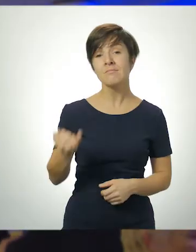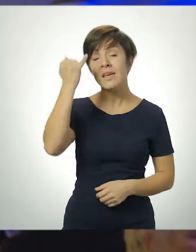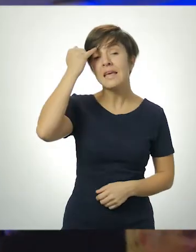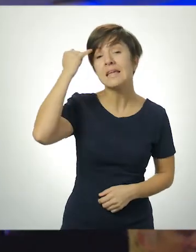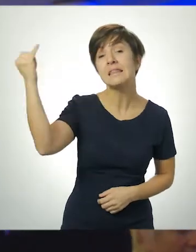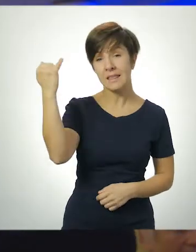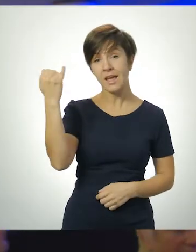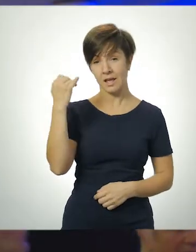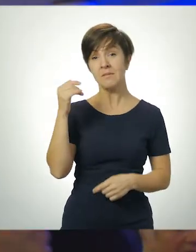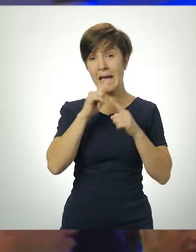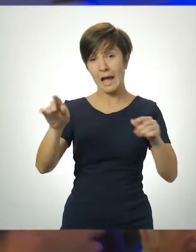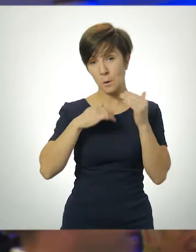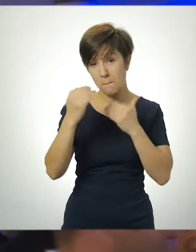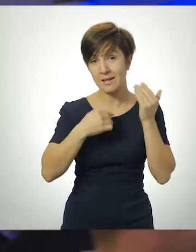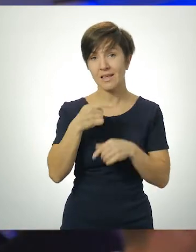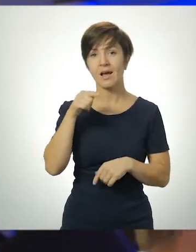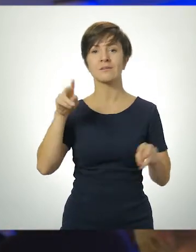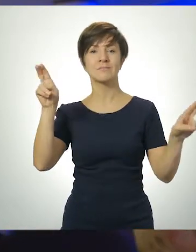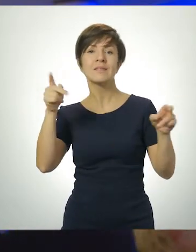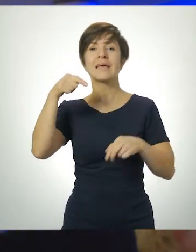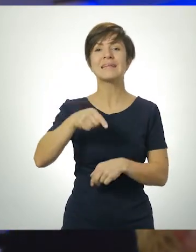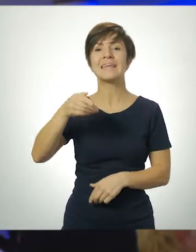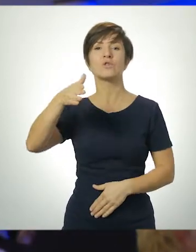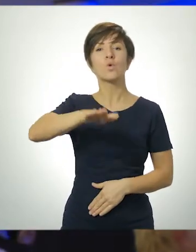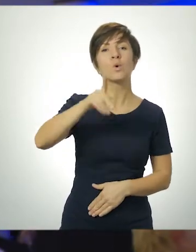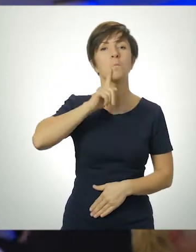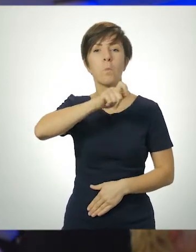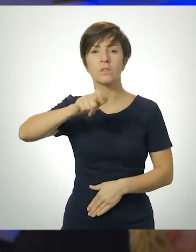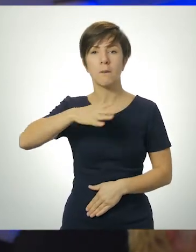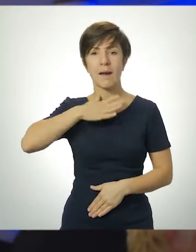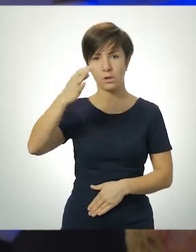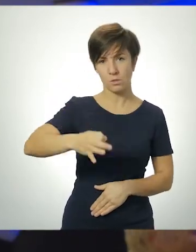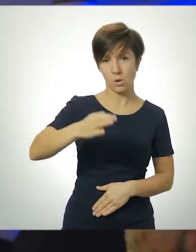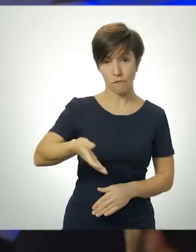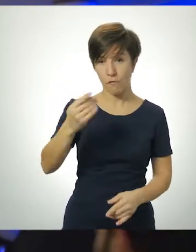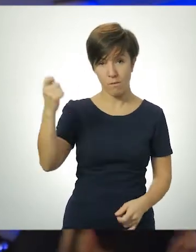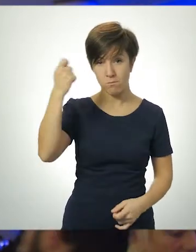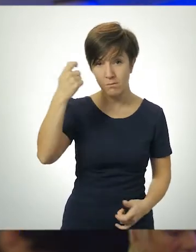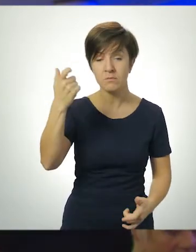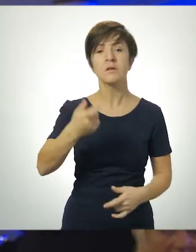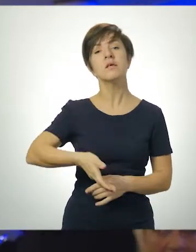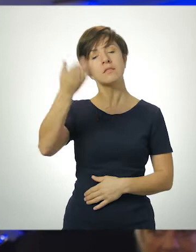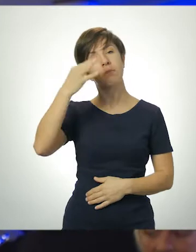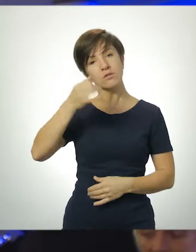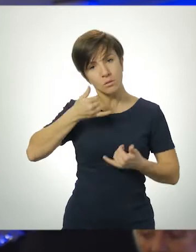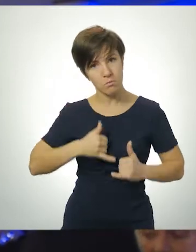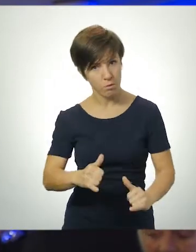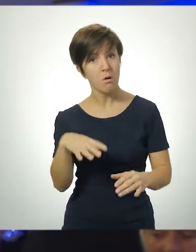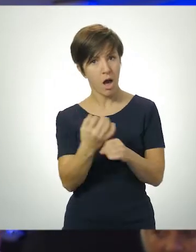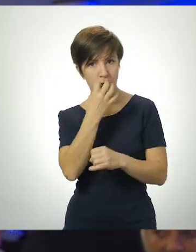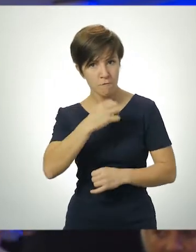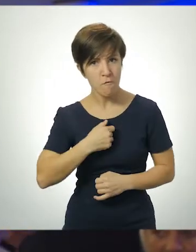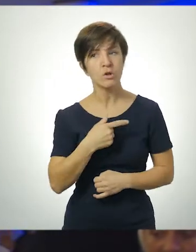Der Ursprung zu dem Feature, die toten Mütter meiner Tochter, ist gewesen, als nach der Geburt von meiner Tochter ich eigentlich ein Jobangebot, für das ich